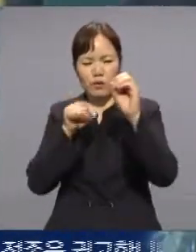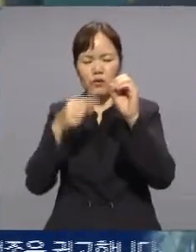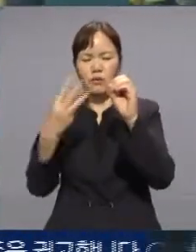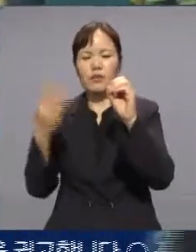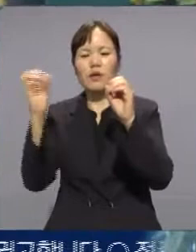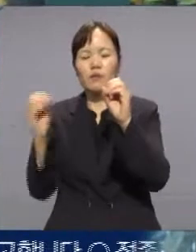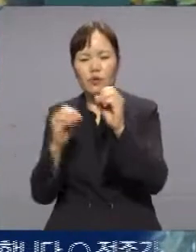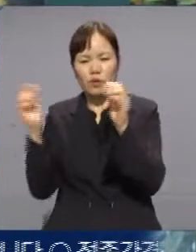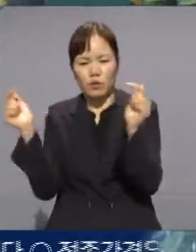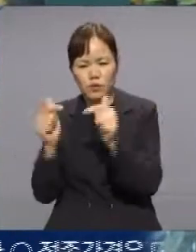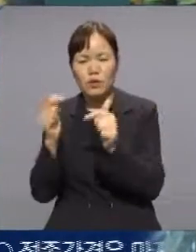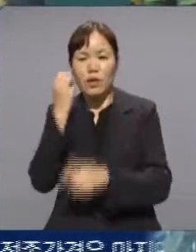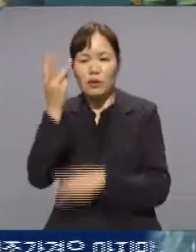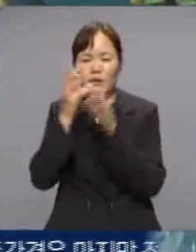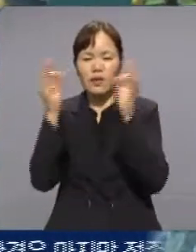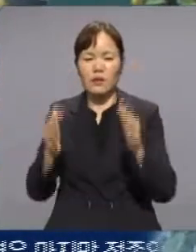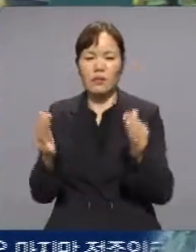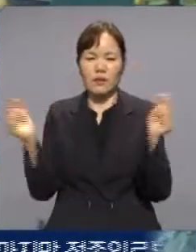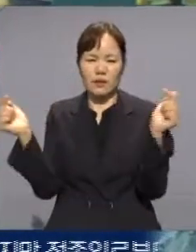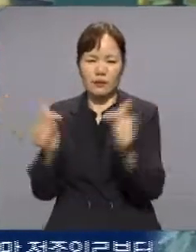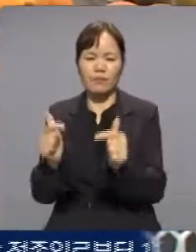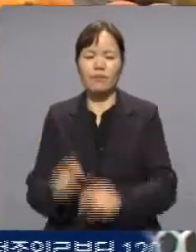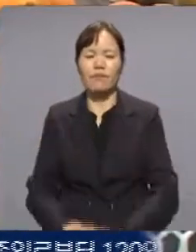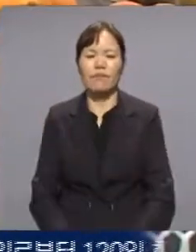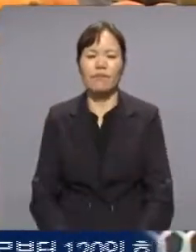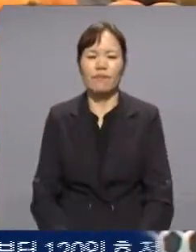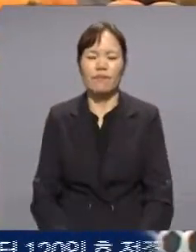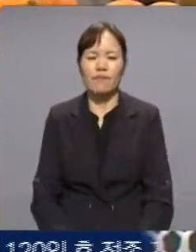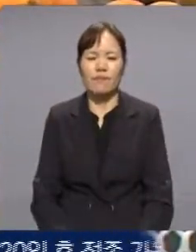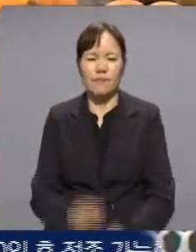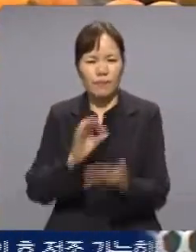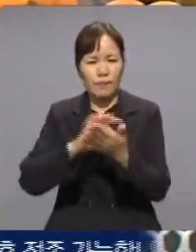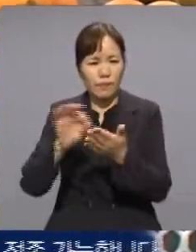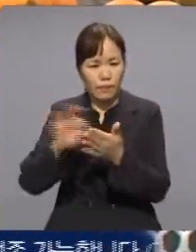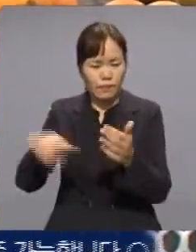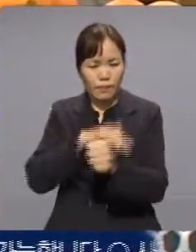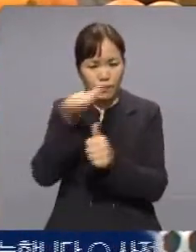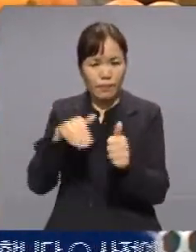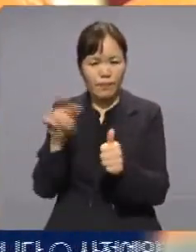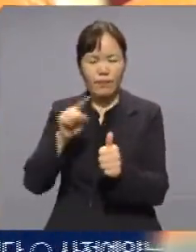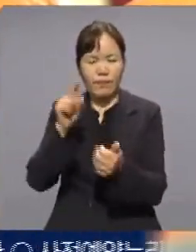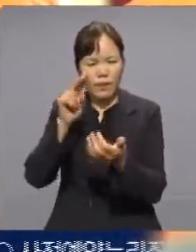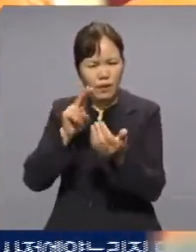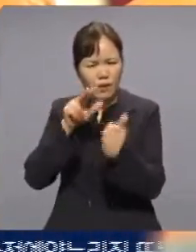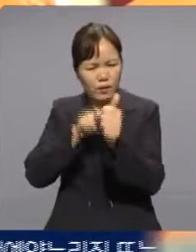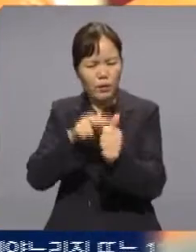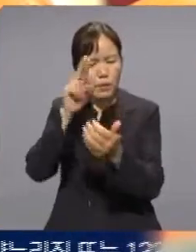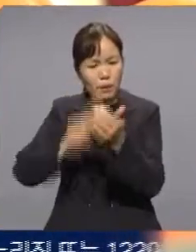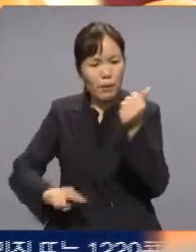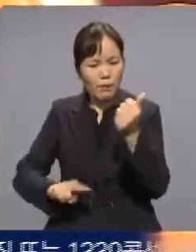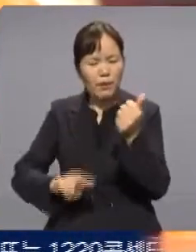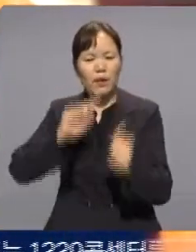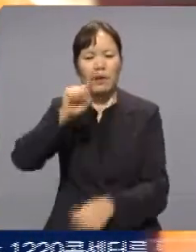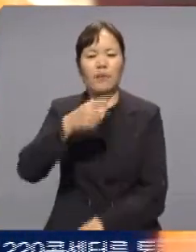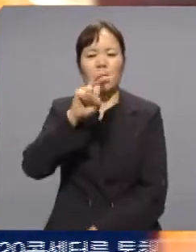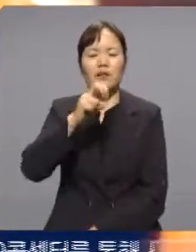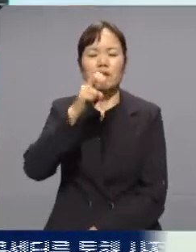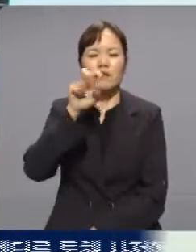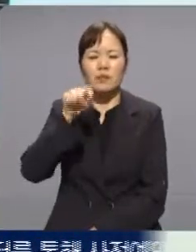줄며 석 달 만에 감소로 돌아섰습니다. 소비 동향을 보여주는 소매 판매 지수는